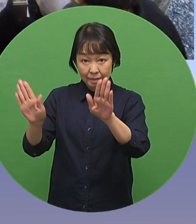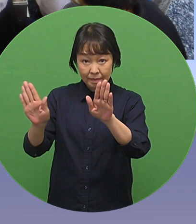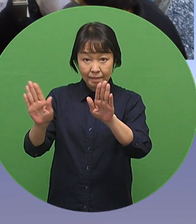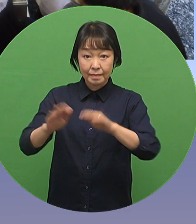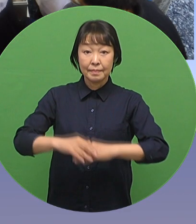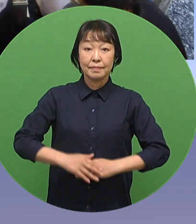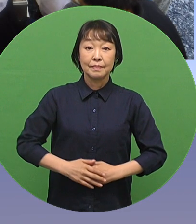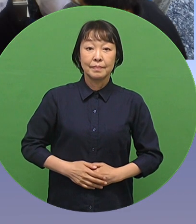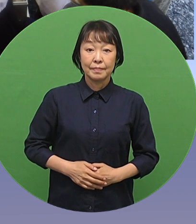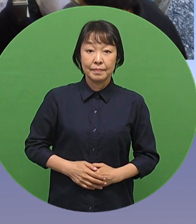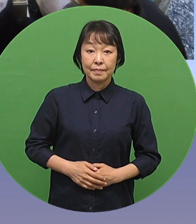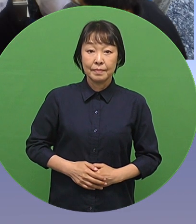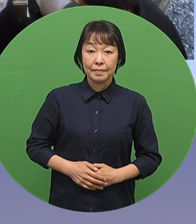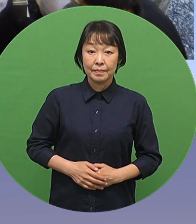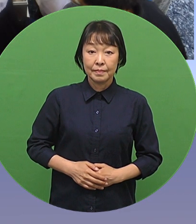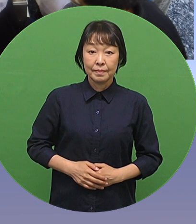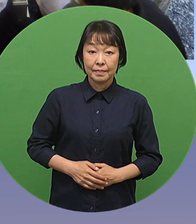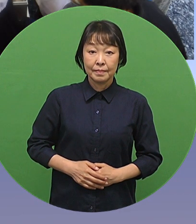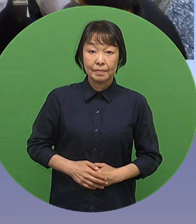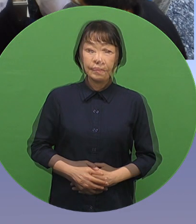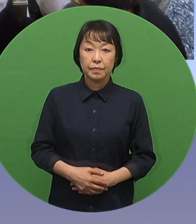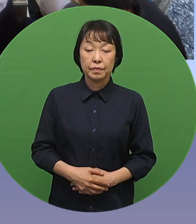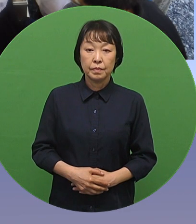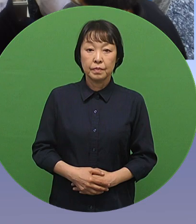っています。